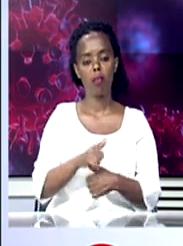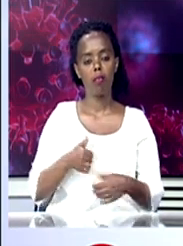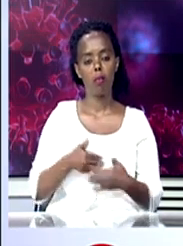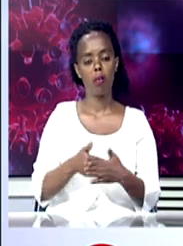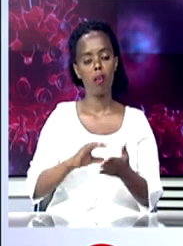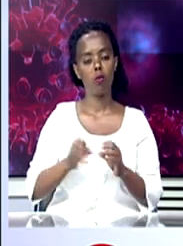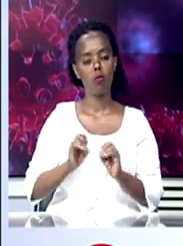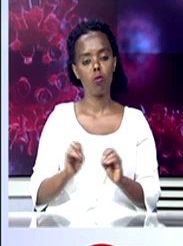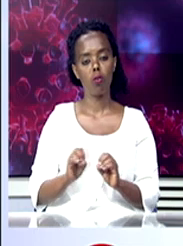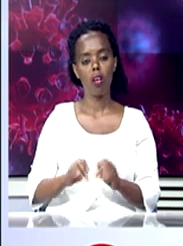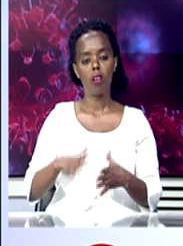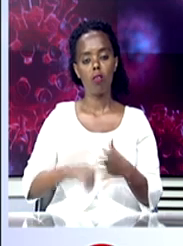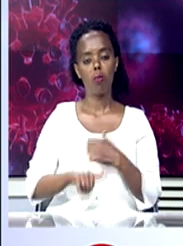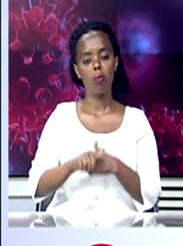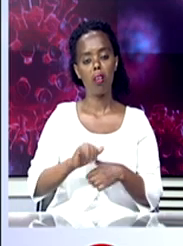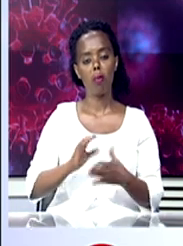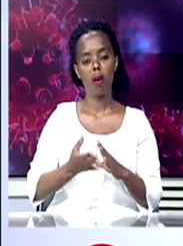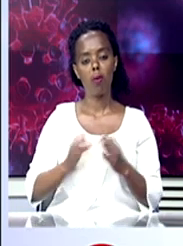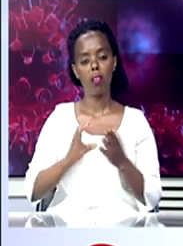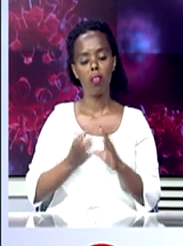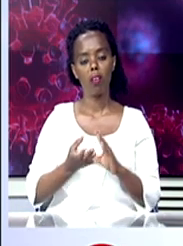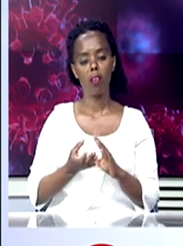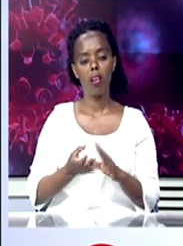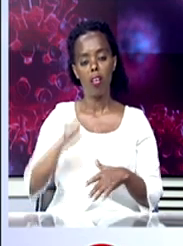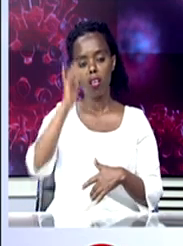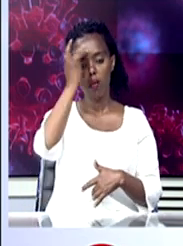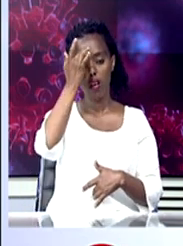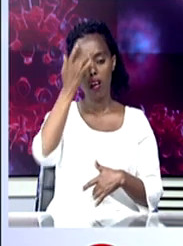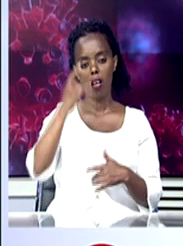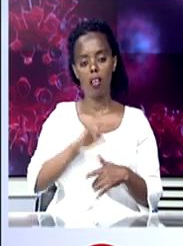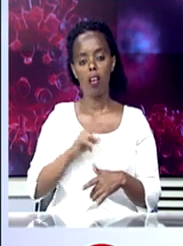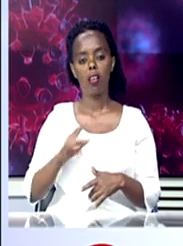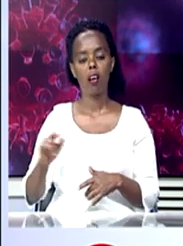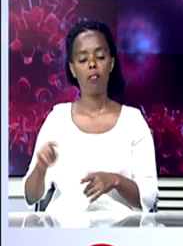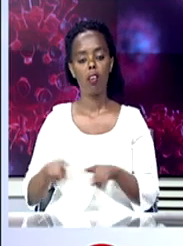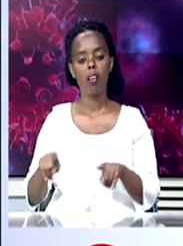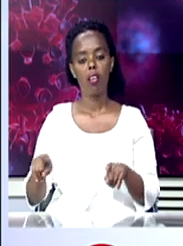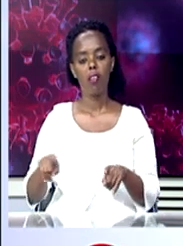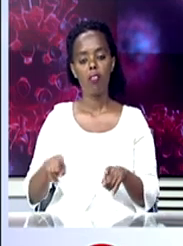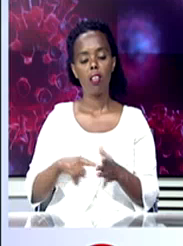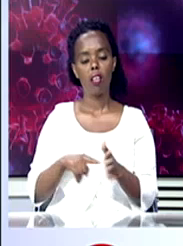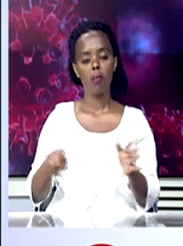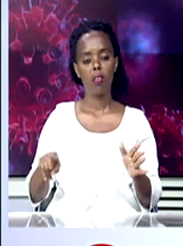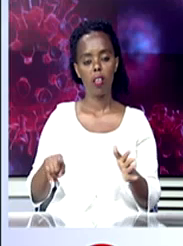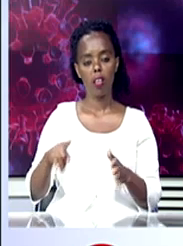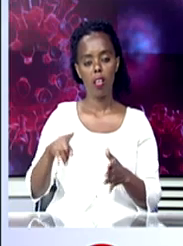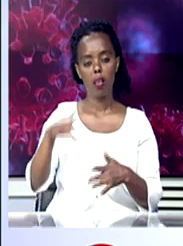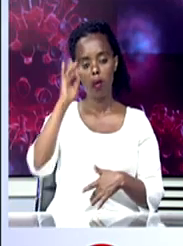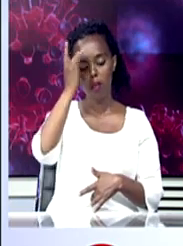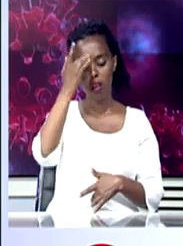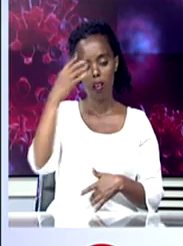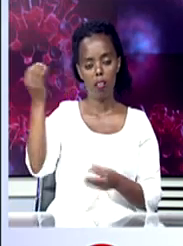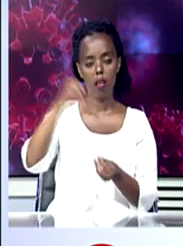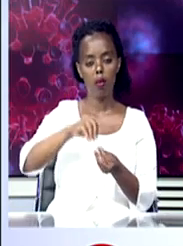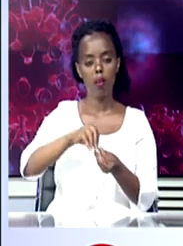jiru. Sinumaa miidhamaadha. Sinumaa dhibee adda addaaf saaxilamaadha. Ammas dhibee qabnu irratti dhibee biraa kan daballee